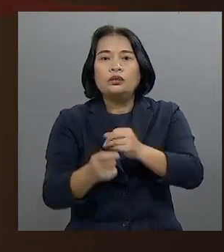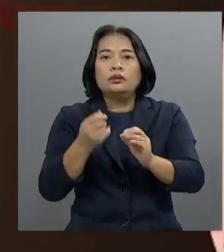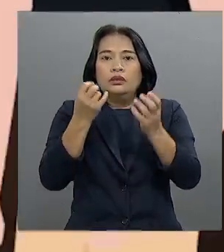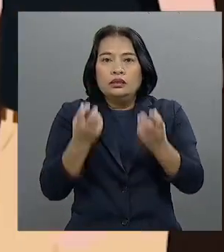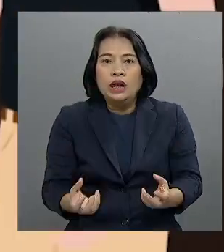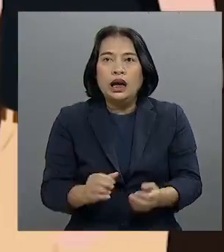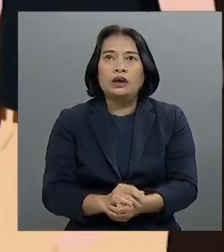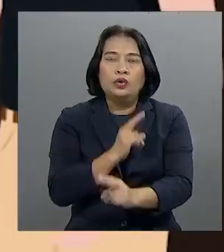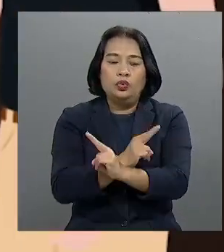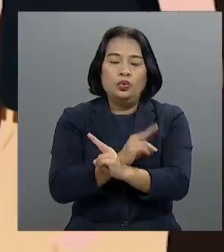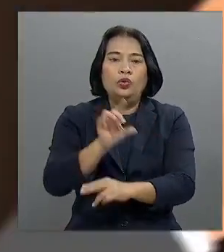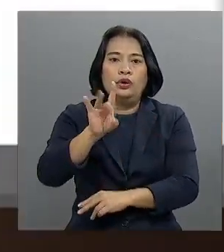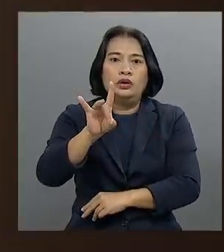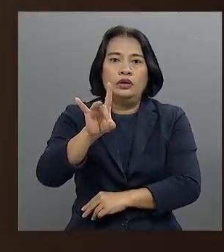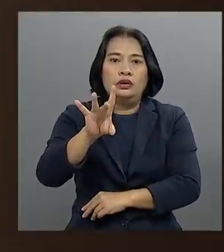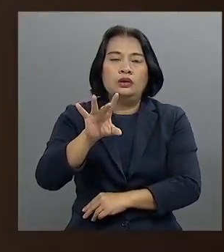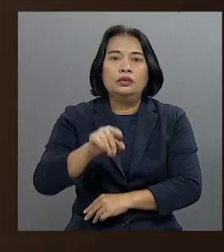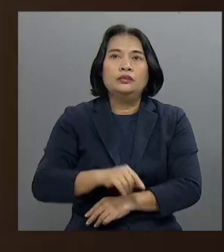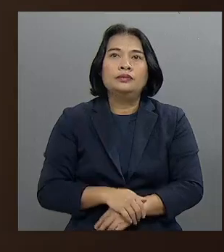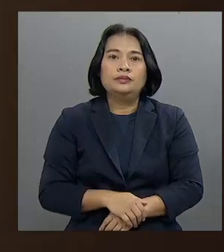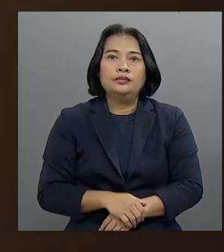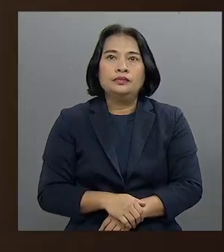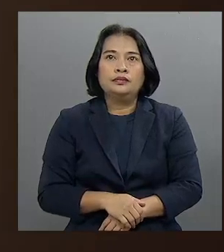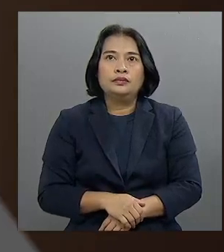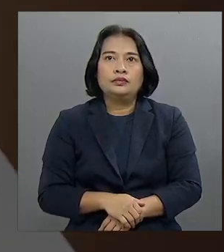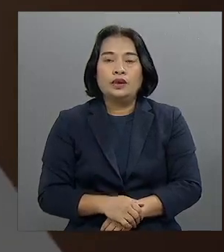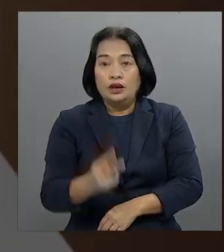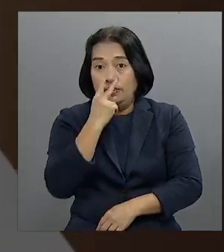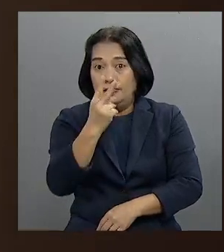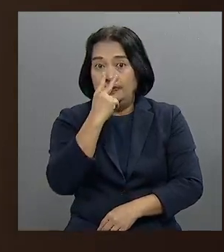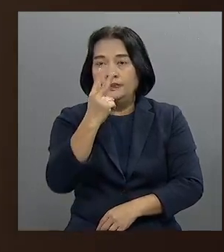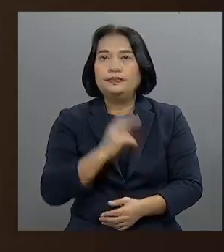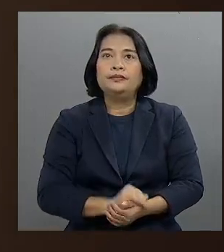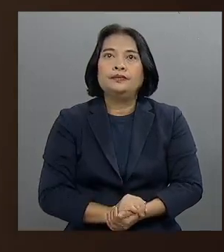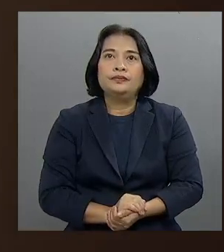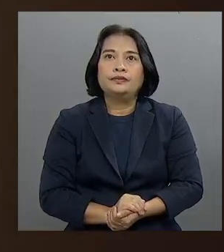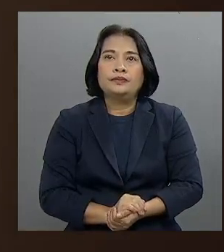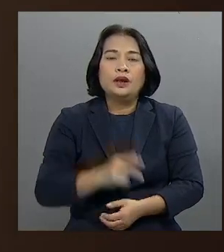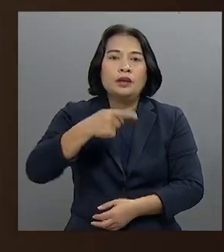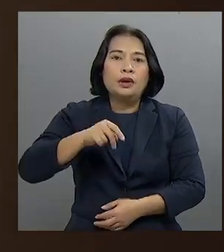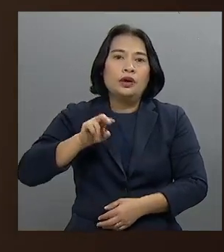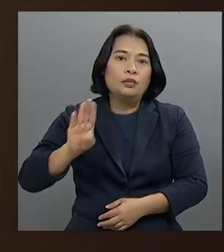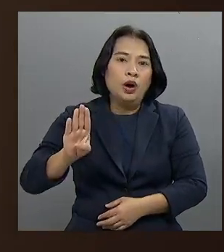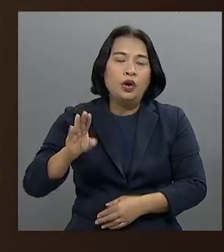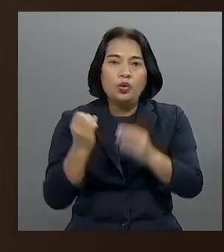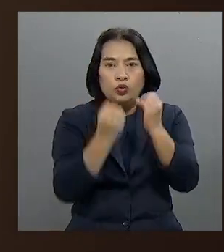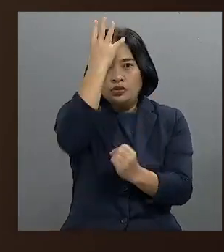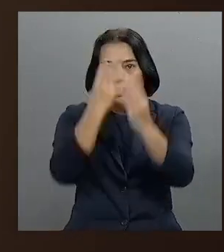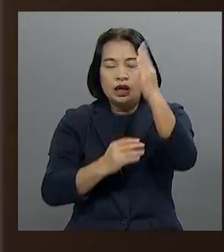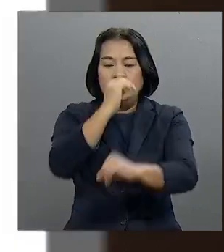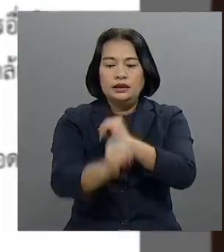่าร้อยเท่า ถ้ไม่เชื่อก็ตามมเลยเริ่กที่พระรชบัญาติอุธยาณแห่งชาติ พุทธศักรา 25